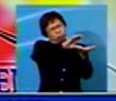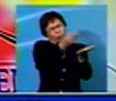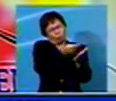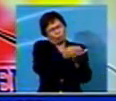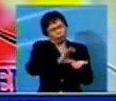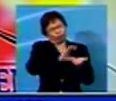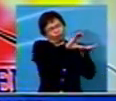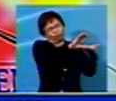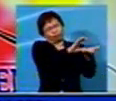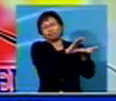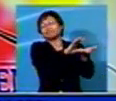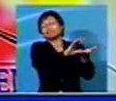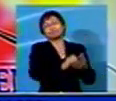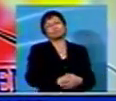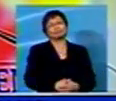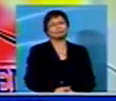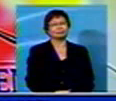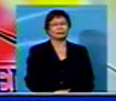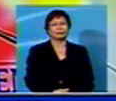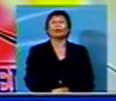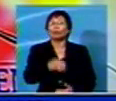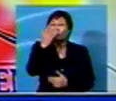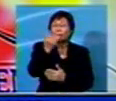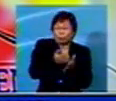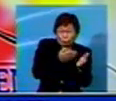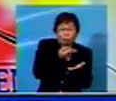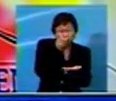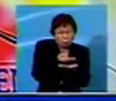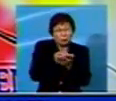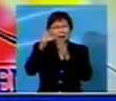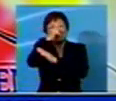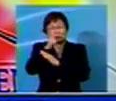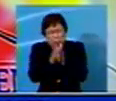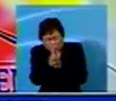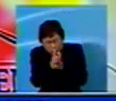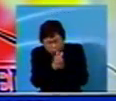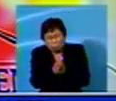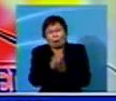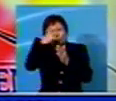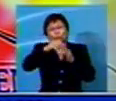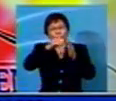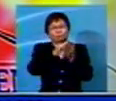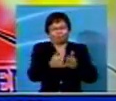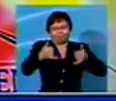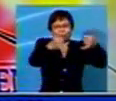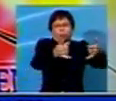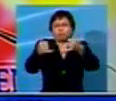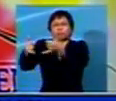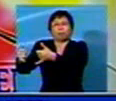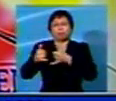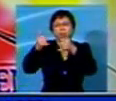kewangan yang membuktikan kesungguhan kerajaan untuk memberikan pengiktirafan pada usaha para